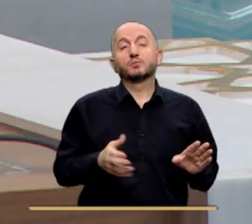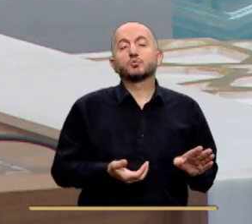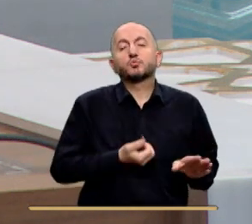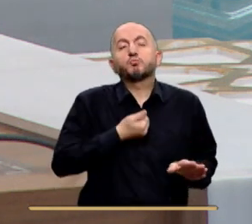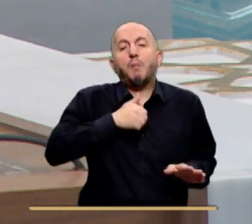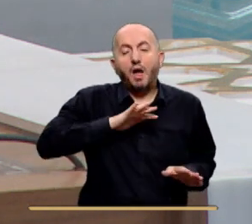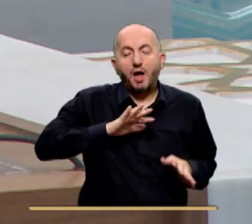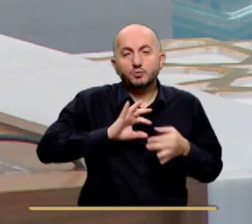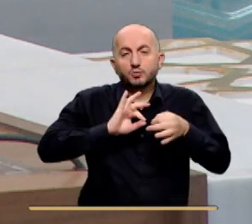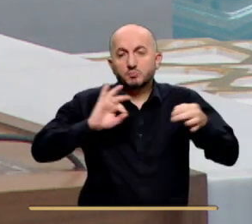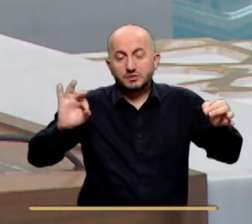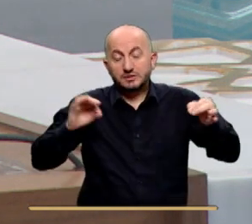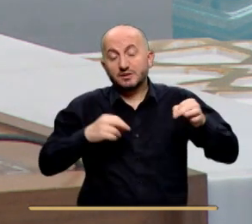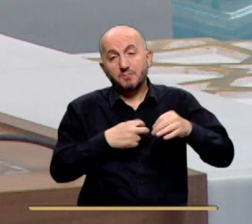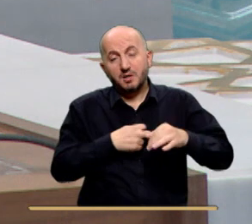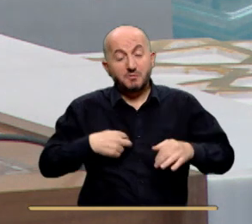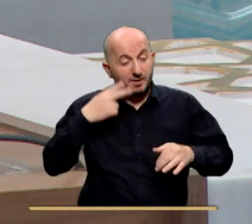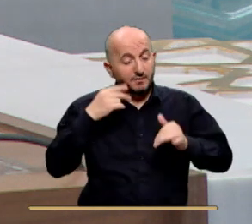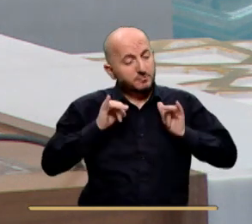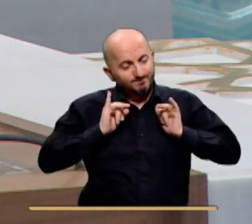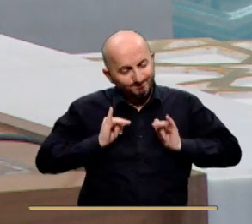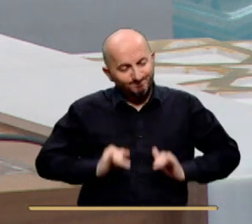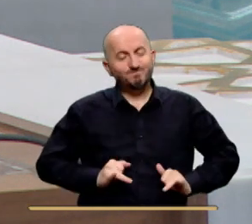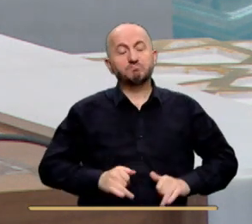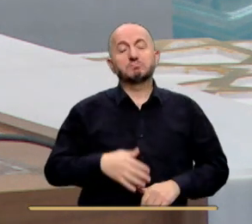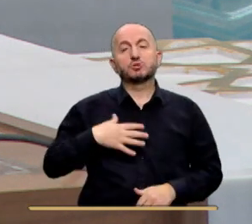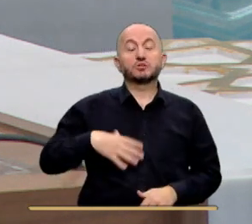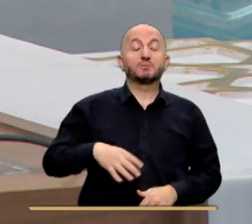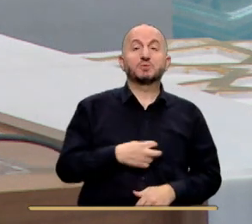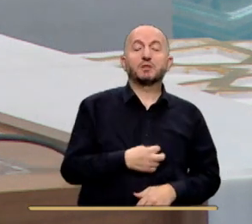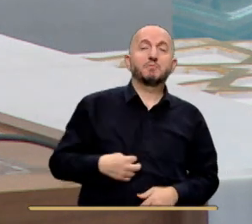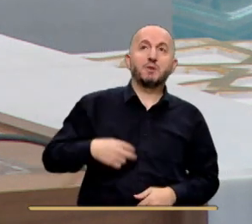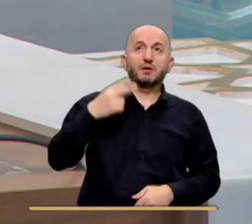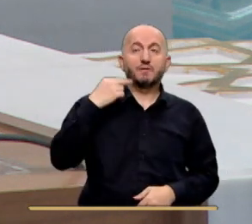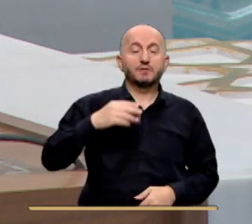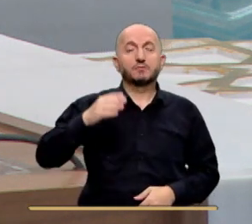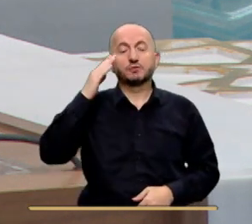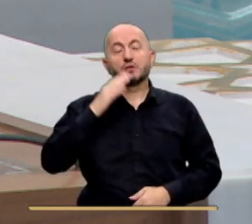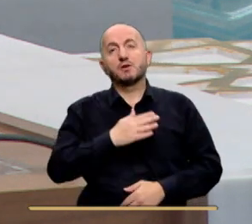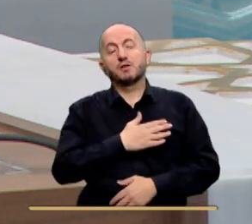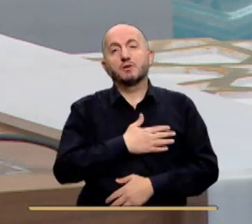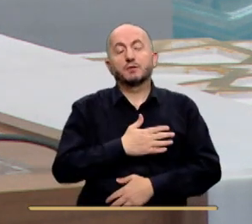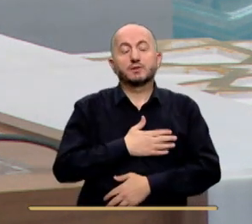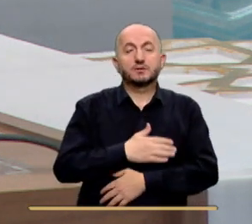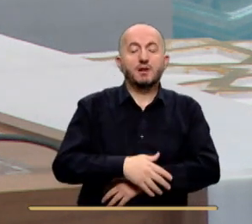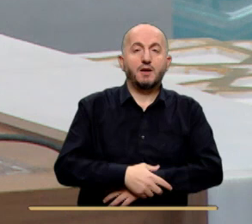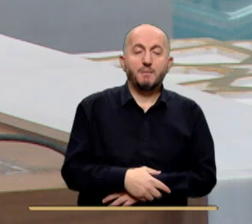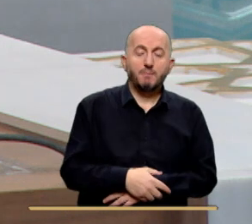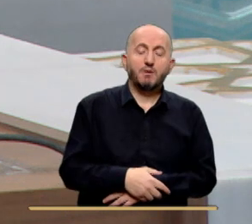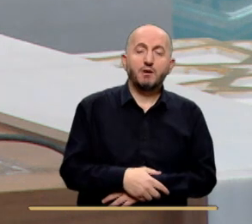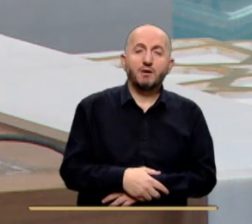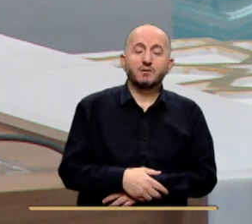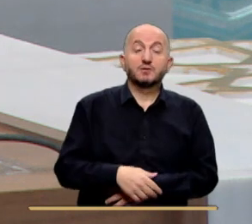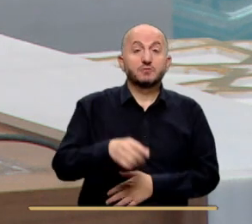ifadesiyle Efendimiz'i bir anlamda rahatlatmak istemiş. Ama Efendimiz sallallahu aleyhi ve sellem o